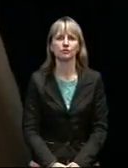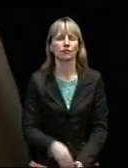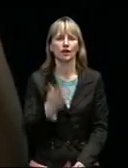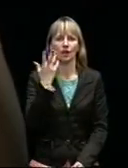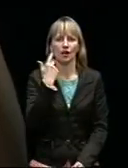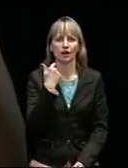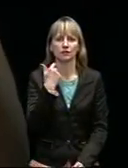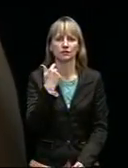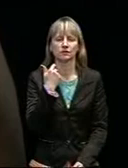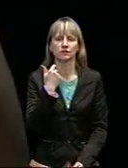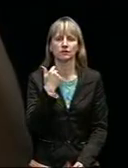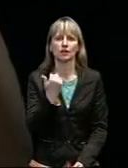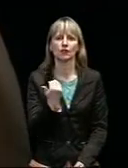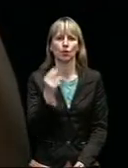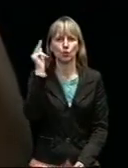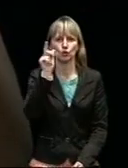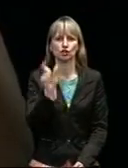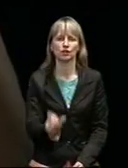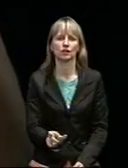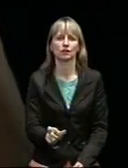Когда твой ученик